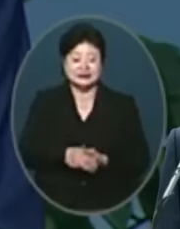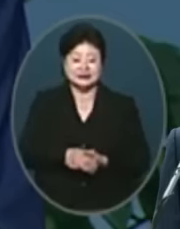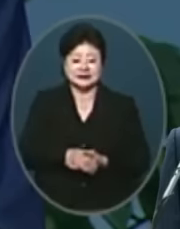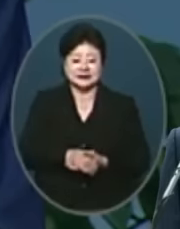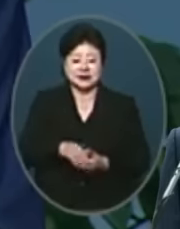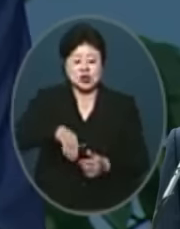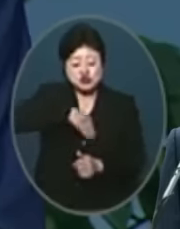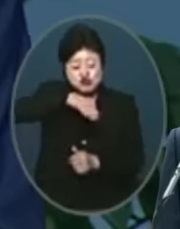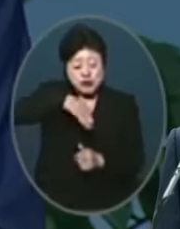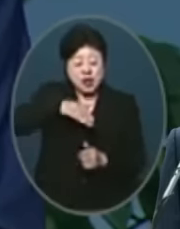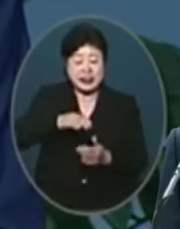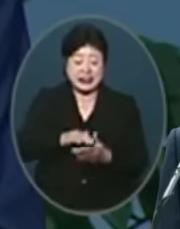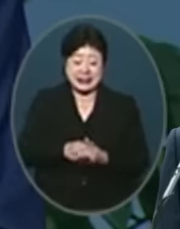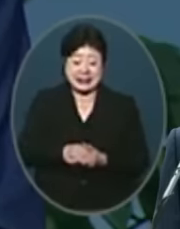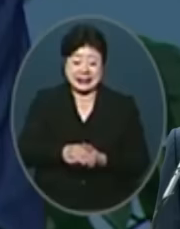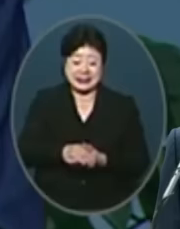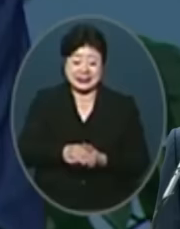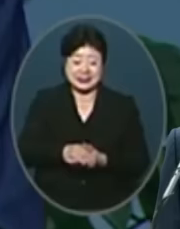그 주변 나라에서